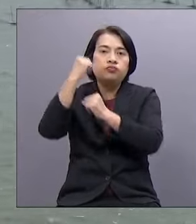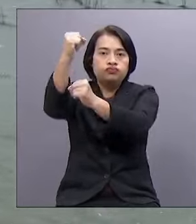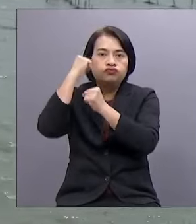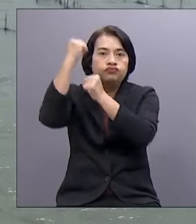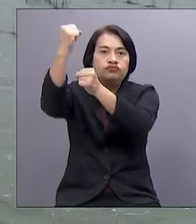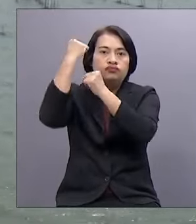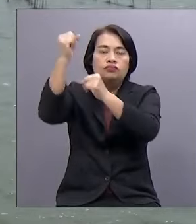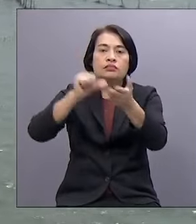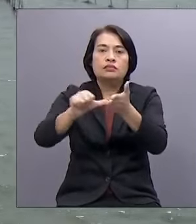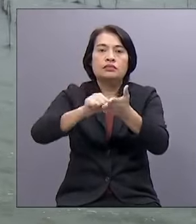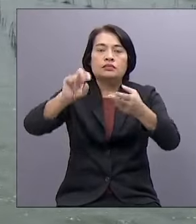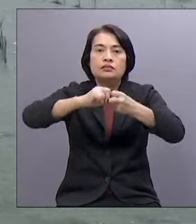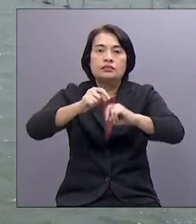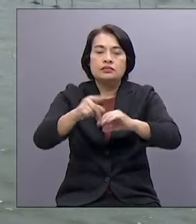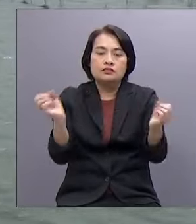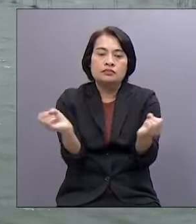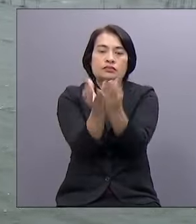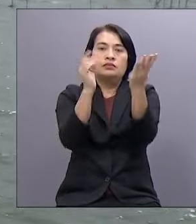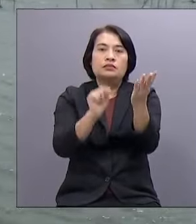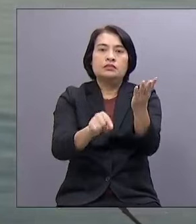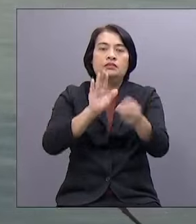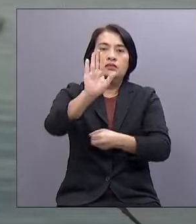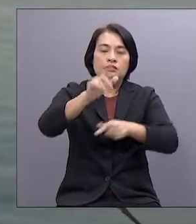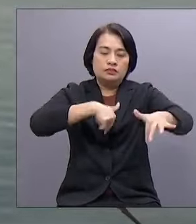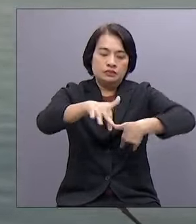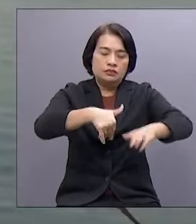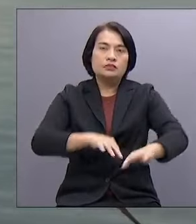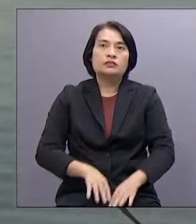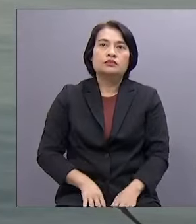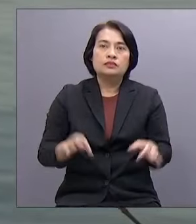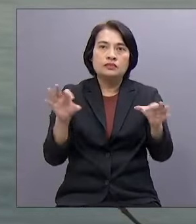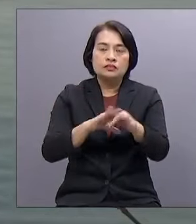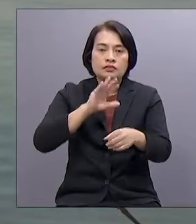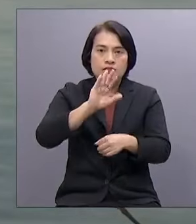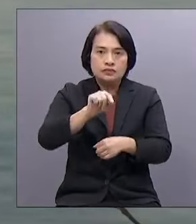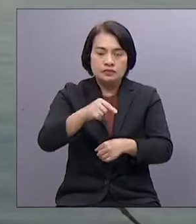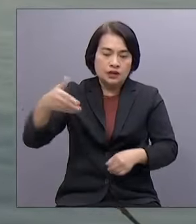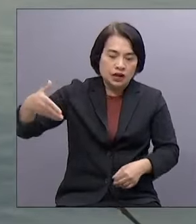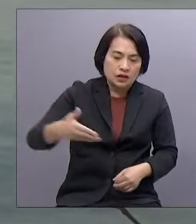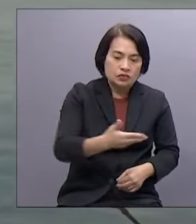นะครับโดยเฉพาะผลกระทบต่อการสัญจรของประชาชนที่ถูกปิดกั้นเส้นทางครับ